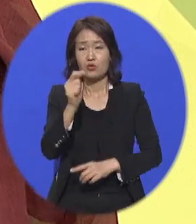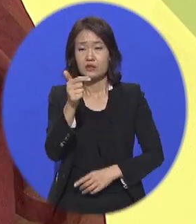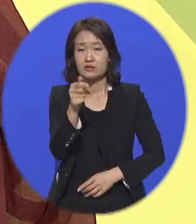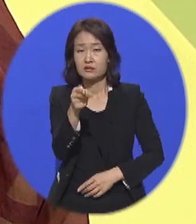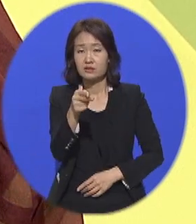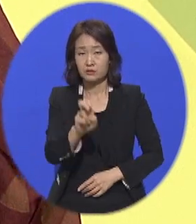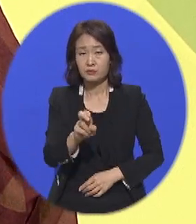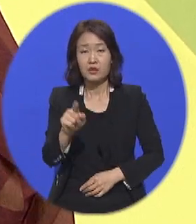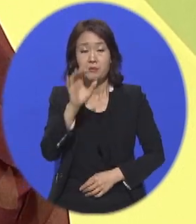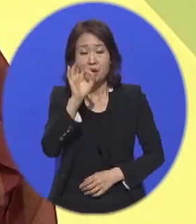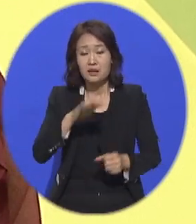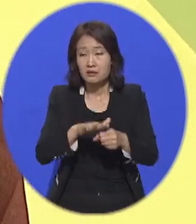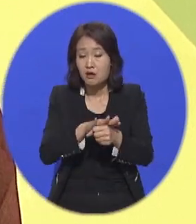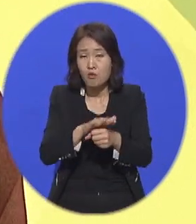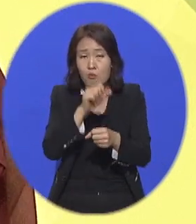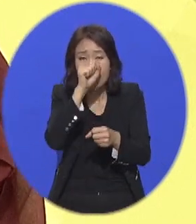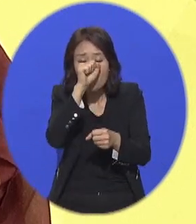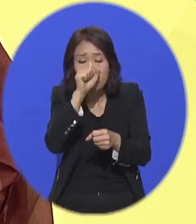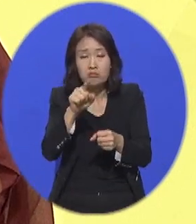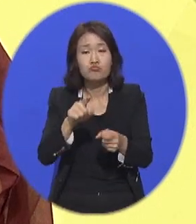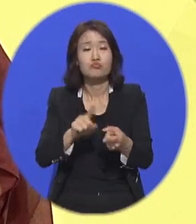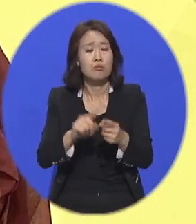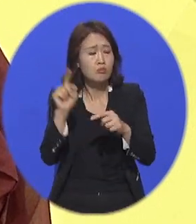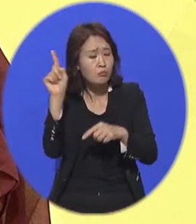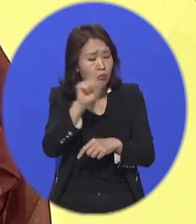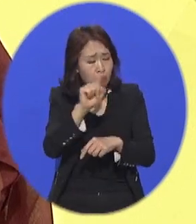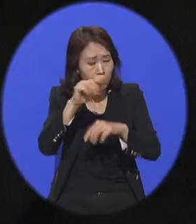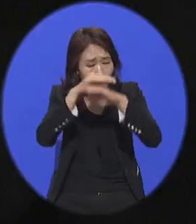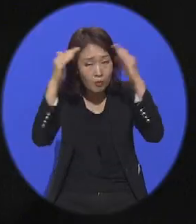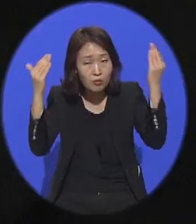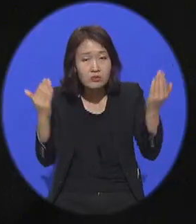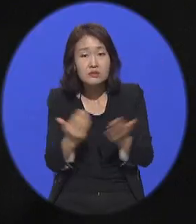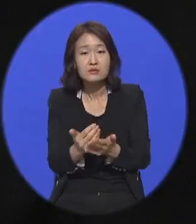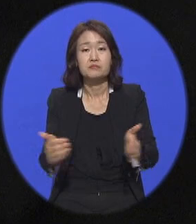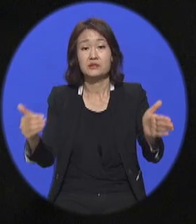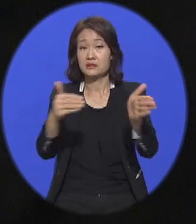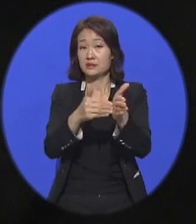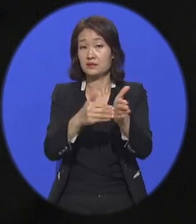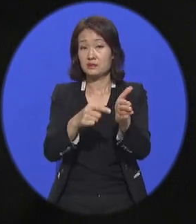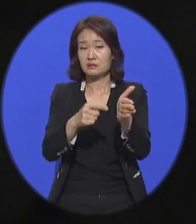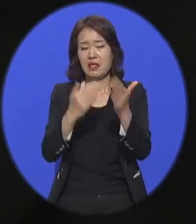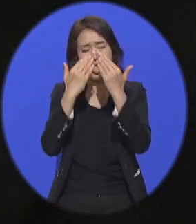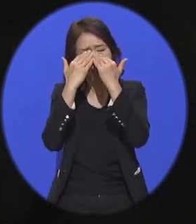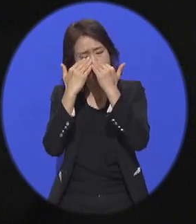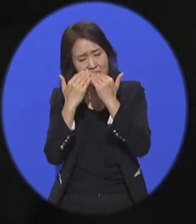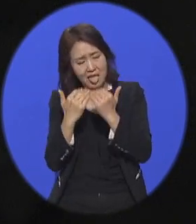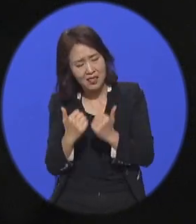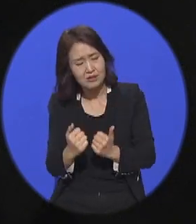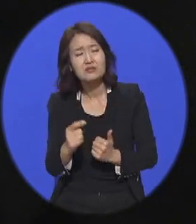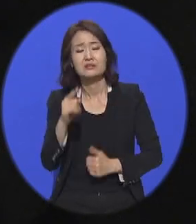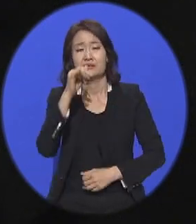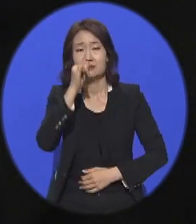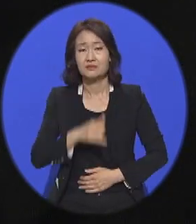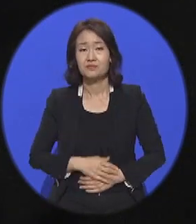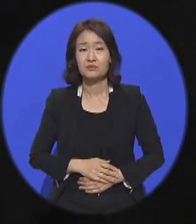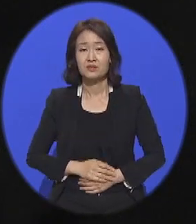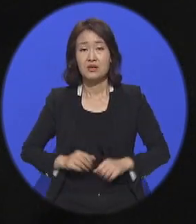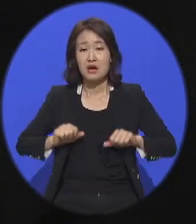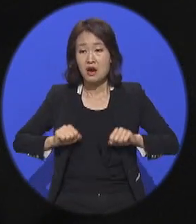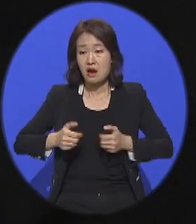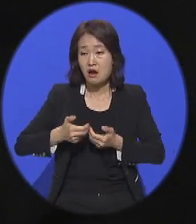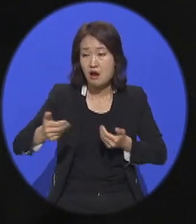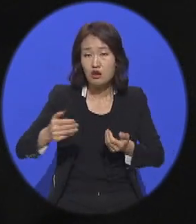사랑이라는 것은 좋아하는 것이든 감각적이든 그 무엇이든 끝이 있다. 실증이 나도 납니다. 그 다음에 살아서